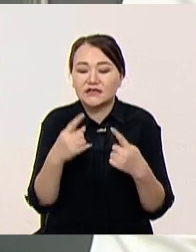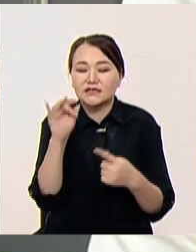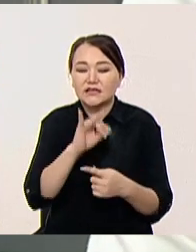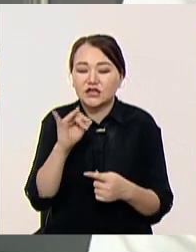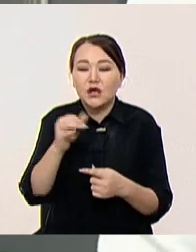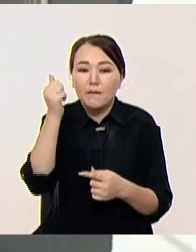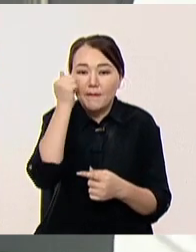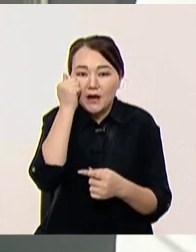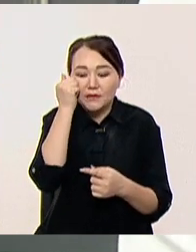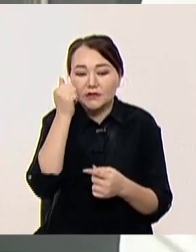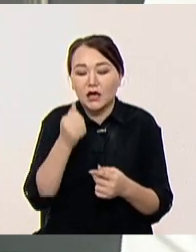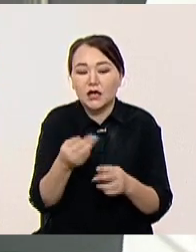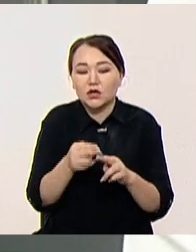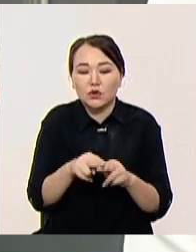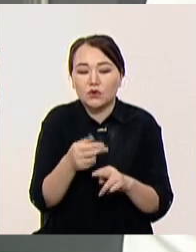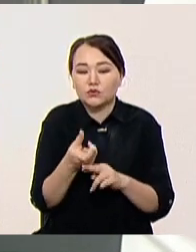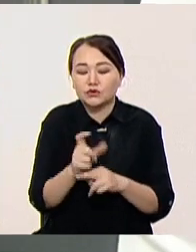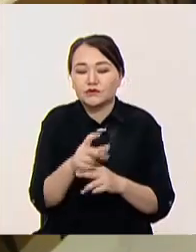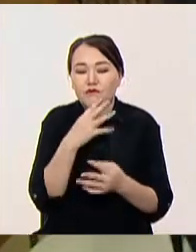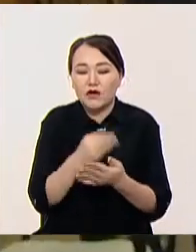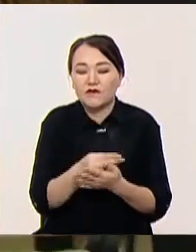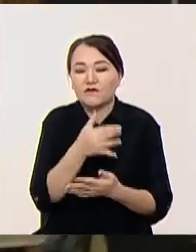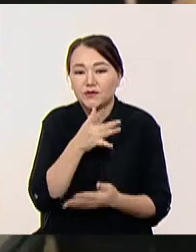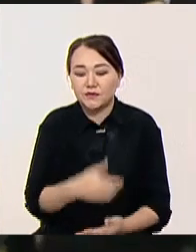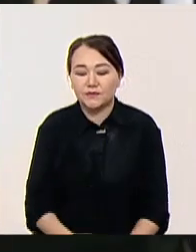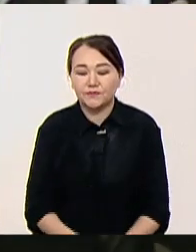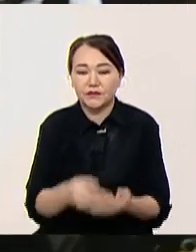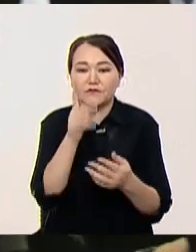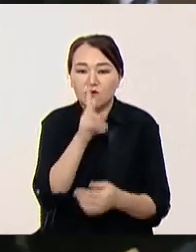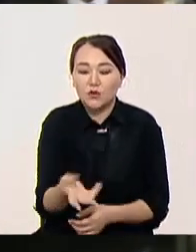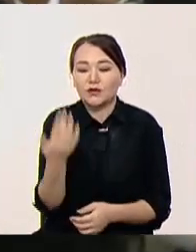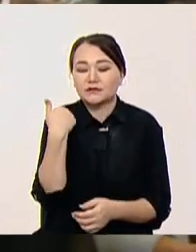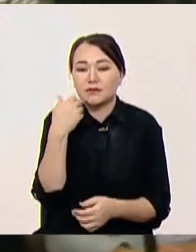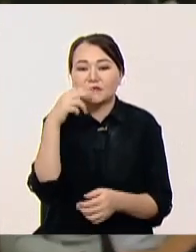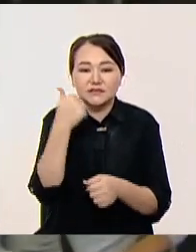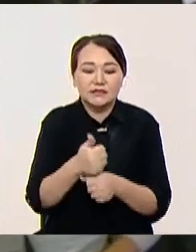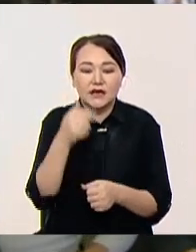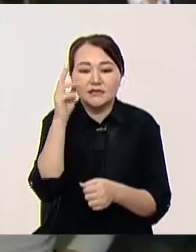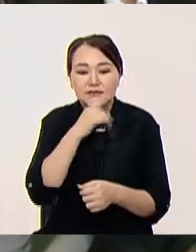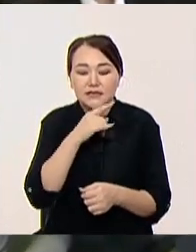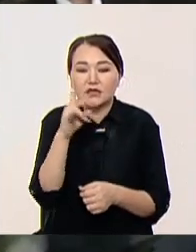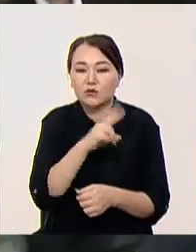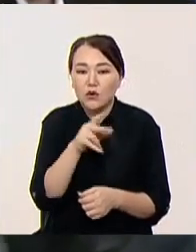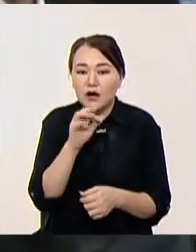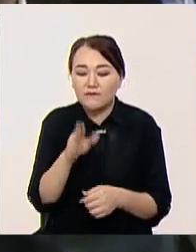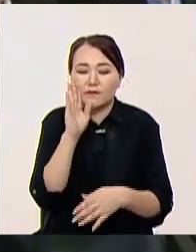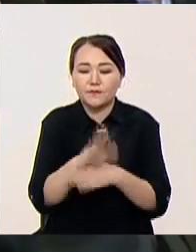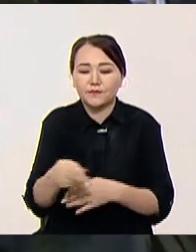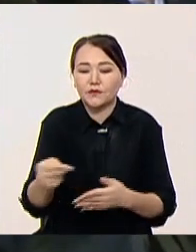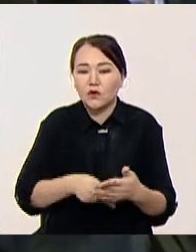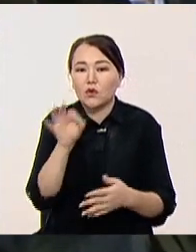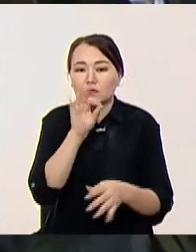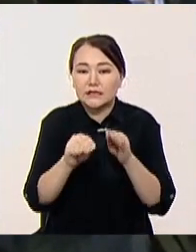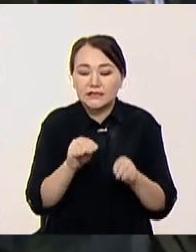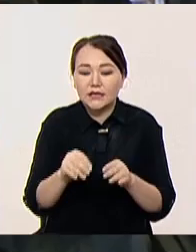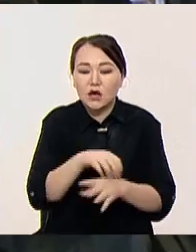историческую память, это очень своевременное. 2 года назад президент Казахстана Касым-Жомарт Токаев подписал указ о создании